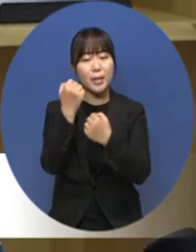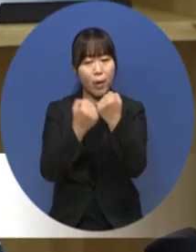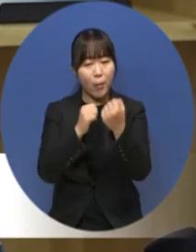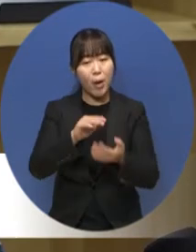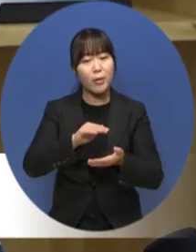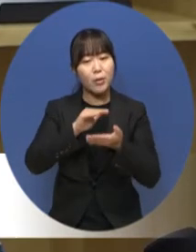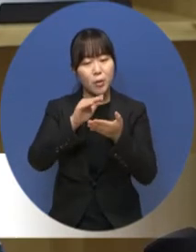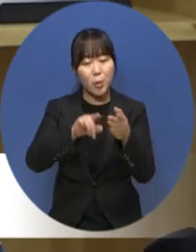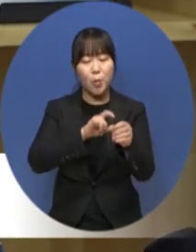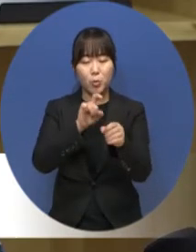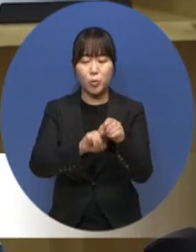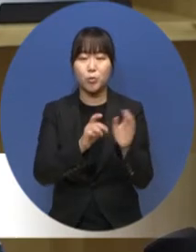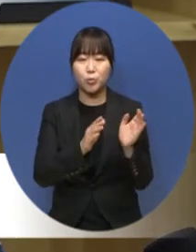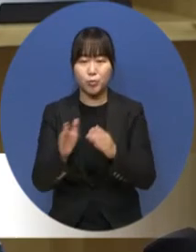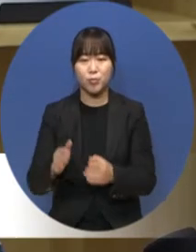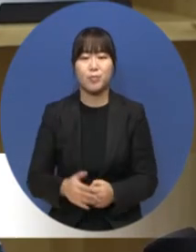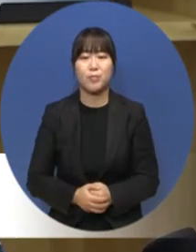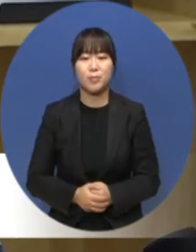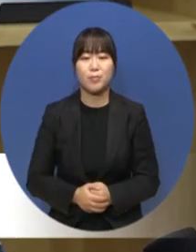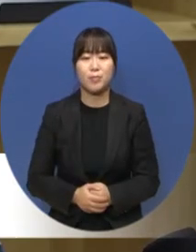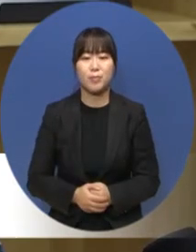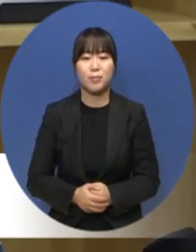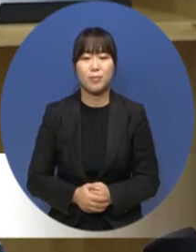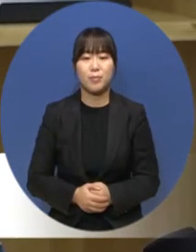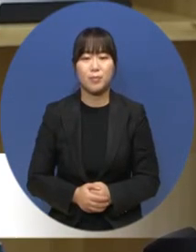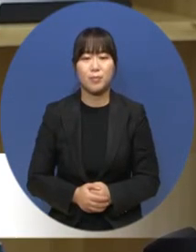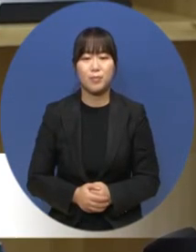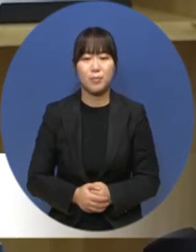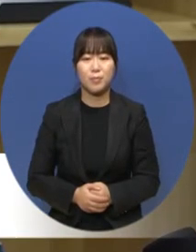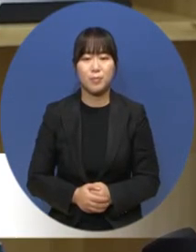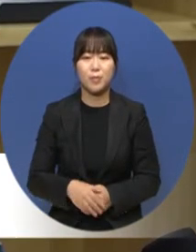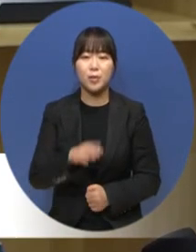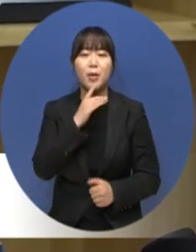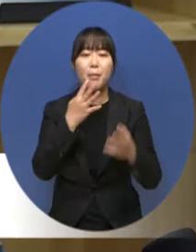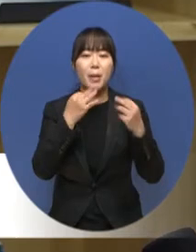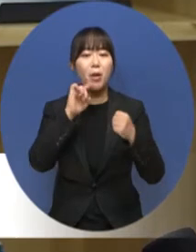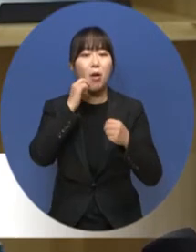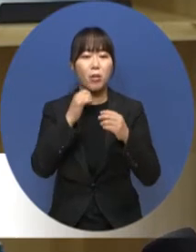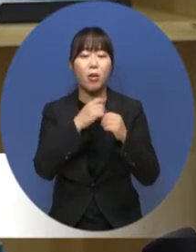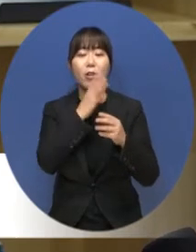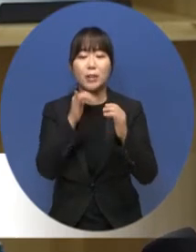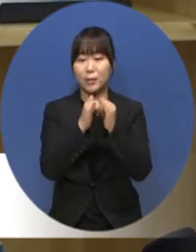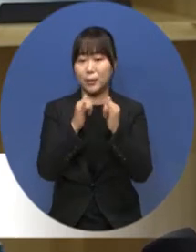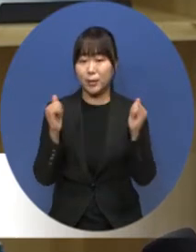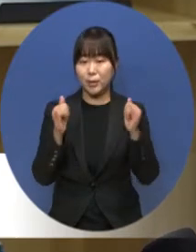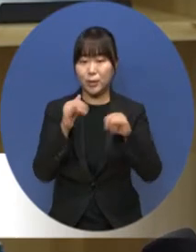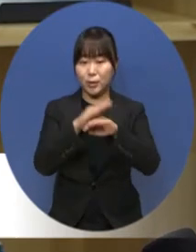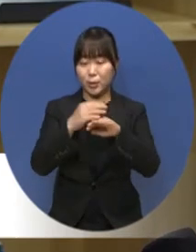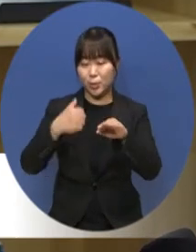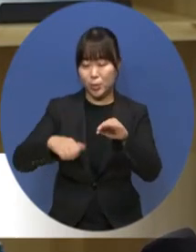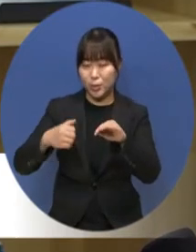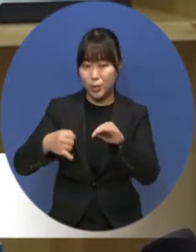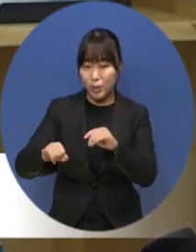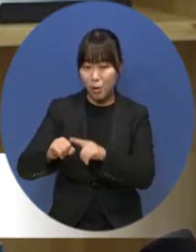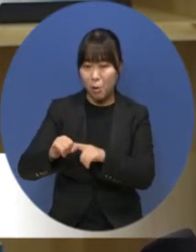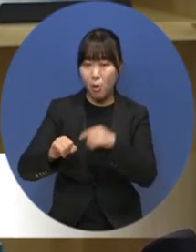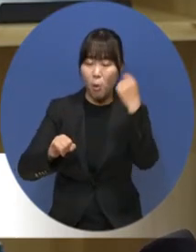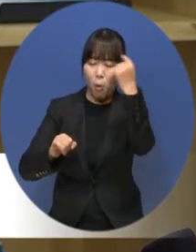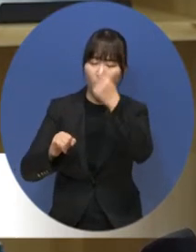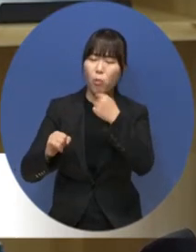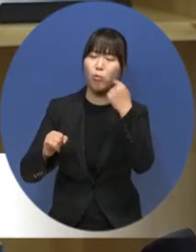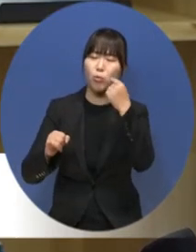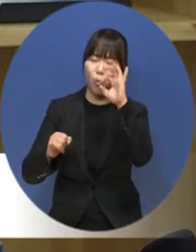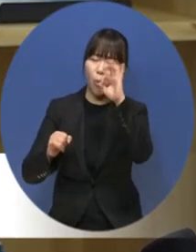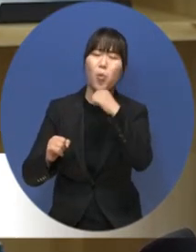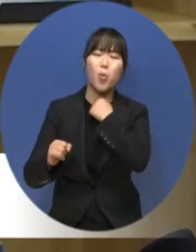설명을 해드리기 위해서 준비를 좀 했고요. 그리고 많은 어르신들이 그 손주나 손주들의